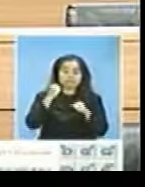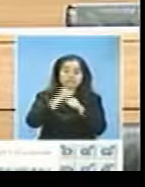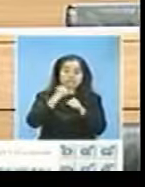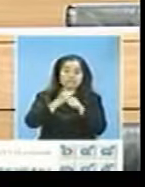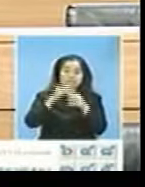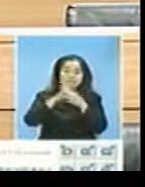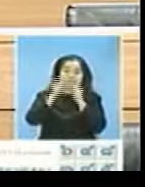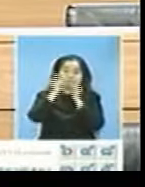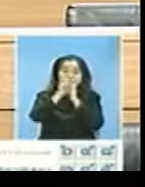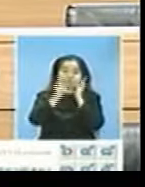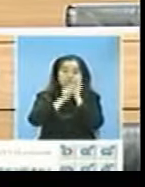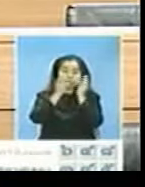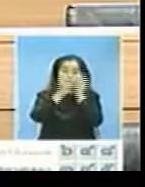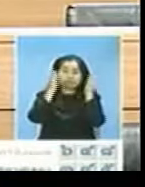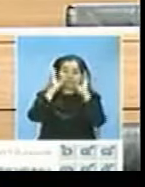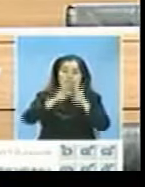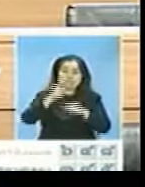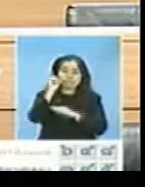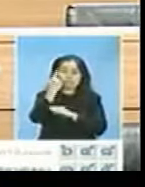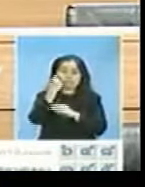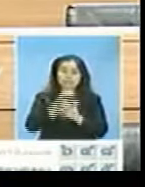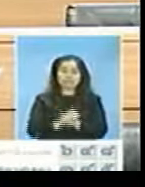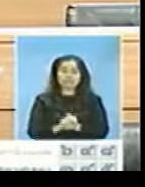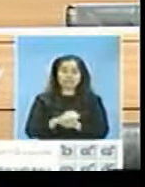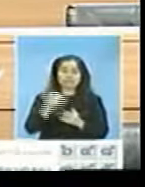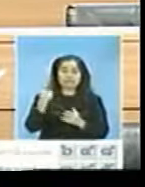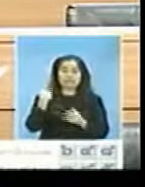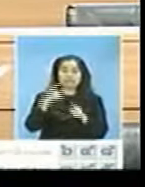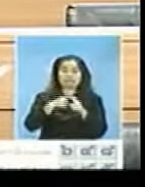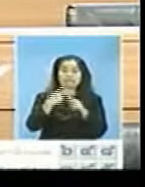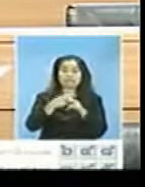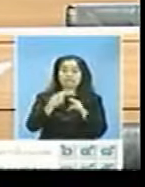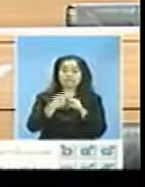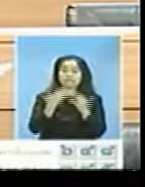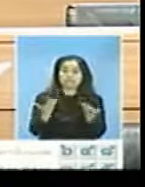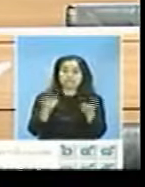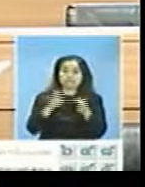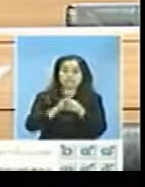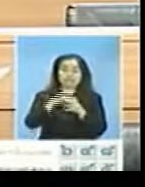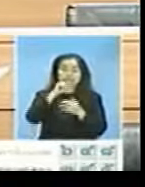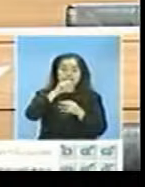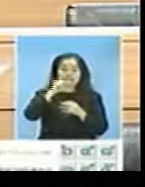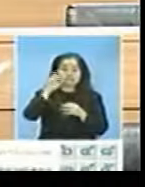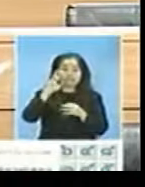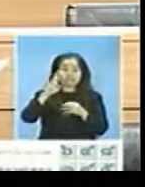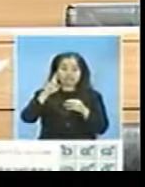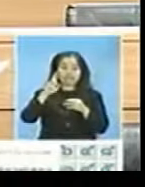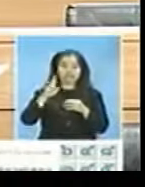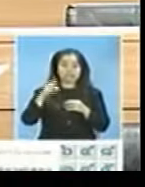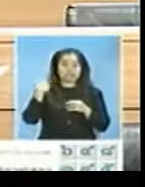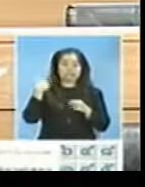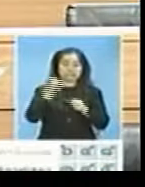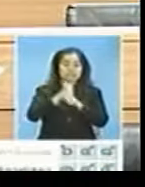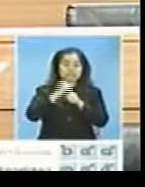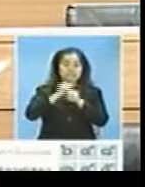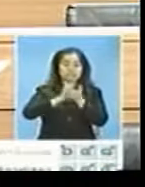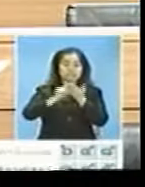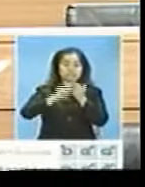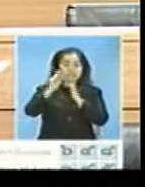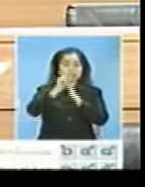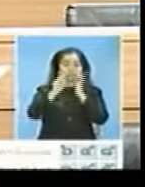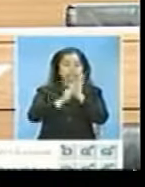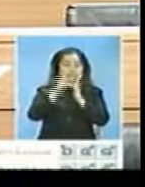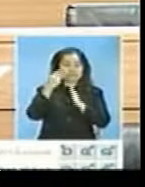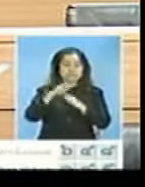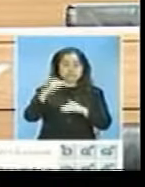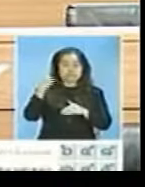รัฐธรรมนูญฉบับใหม่มีหลักประกันอะไรได้บ้างว่าสสรที่เข้ามาเนี่ยจะมาเขียนรัฐธรรมนูญแล้